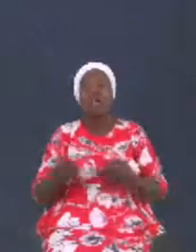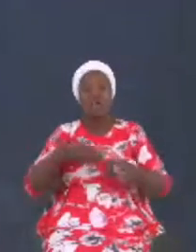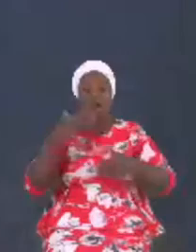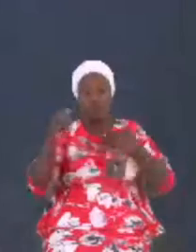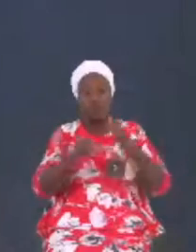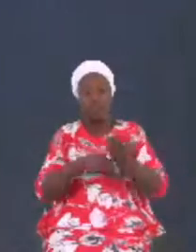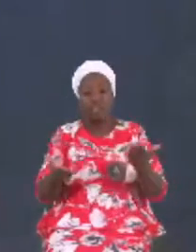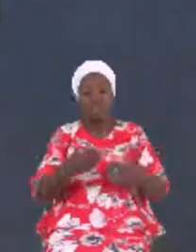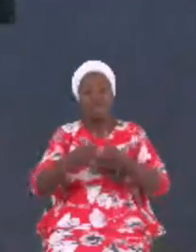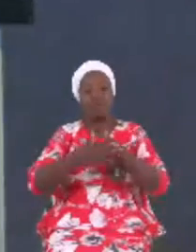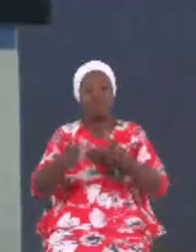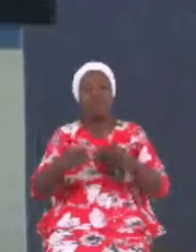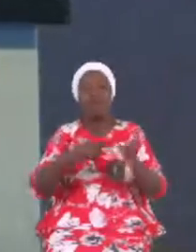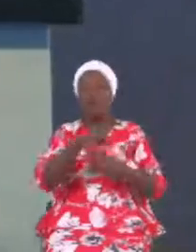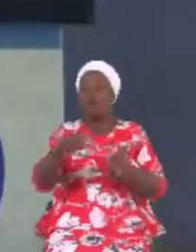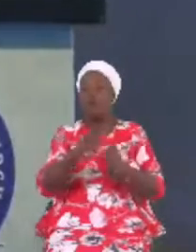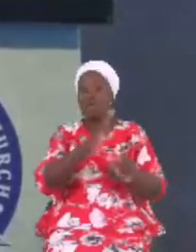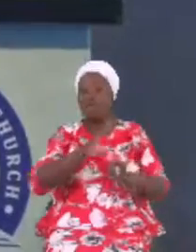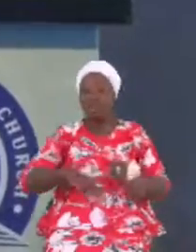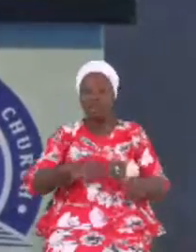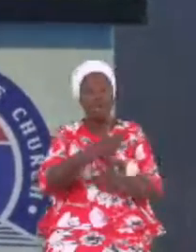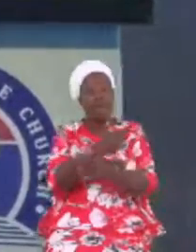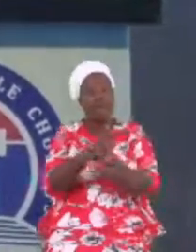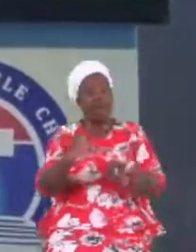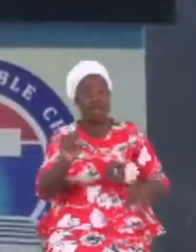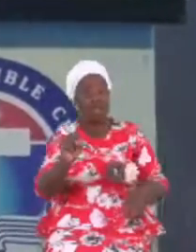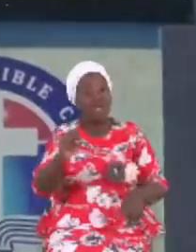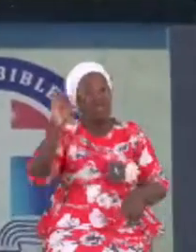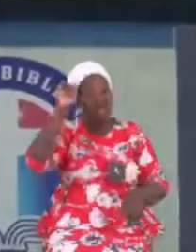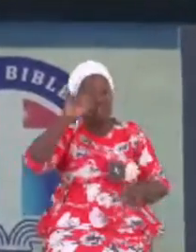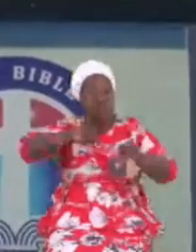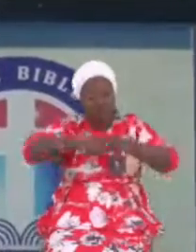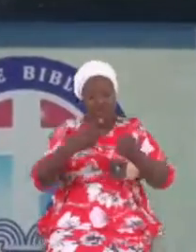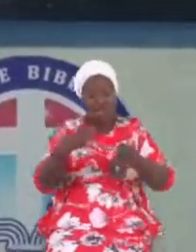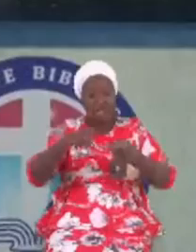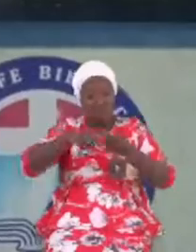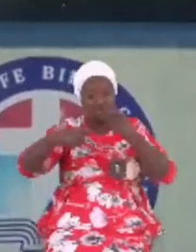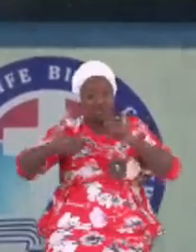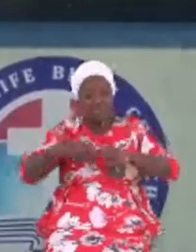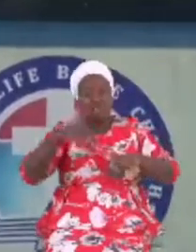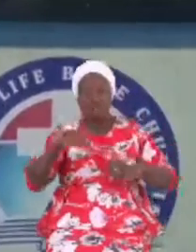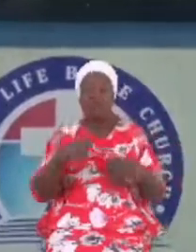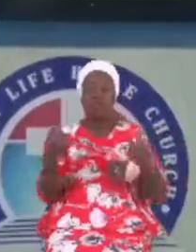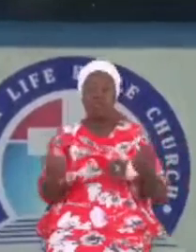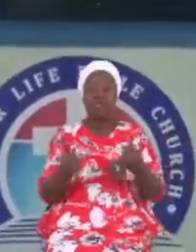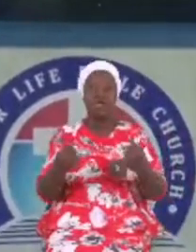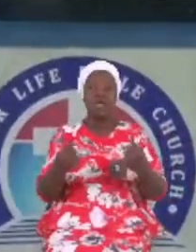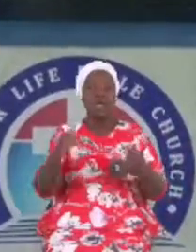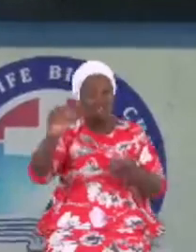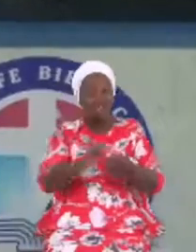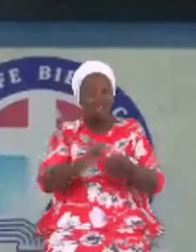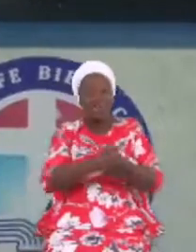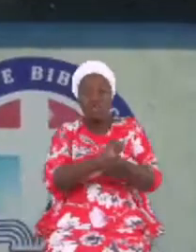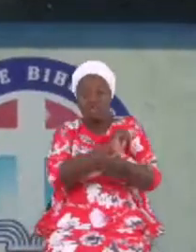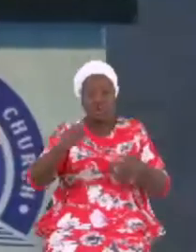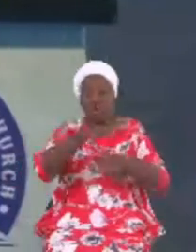Quand Christ le libère, il brise les chaînes du péché, il détruit toutes